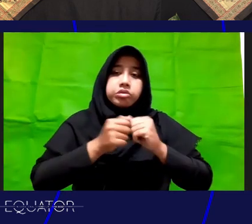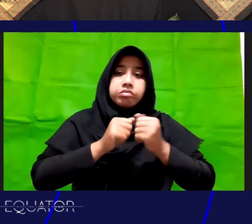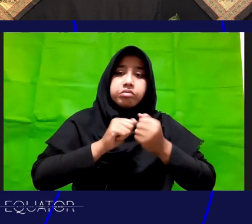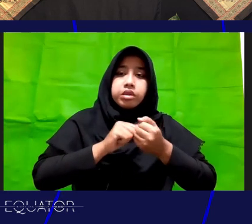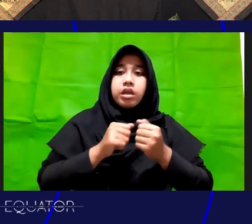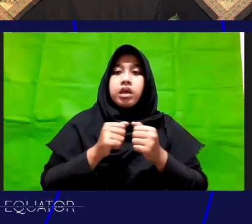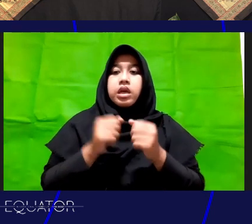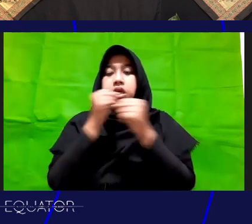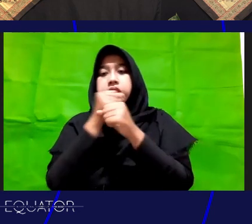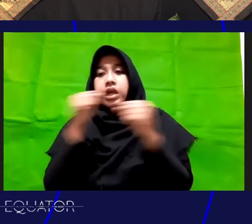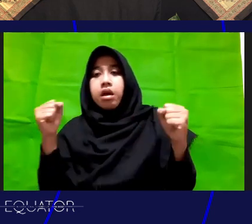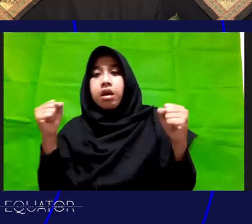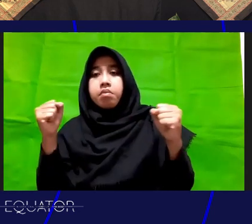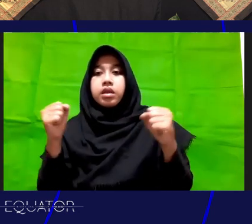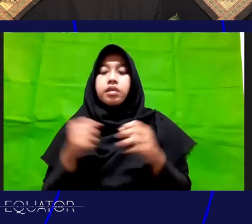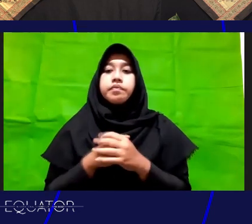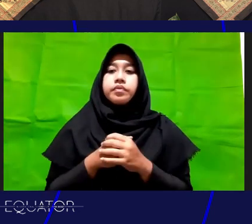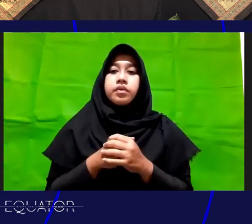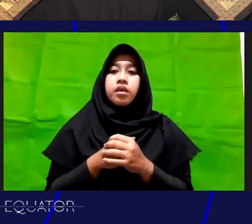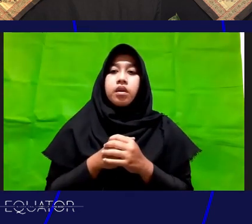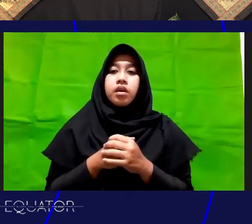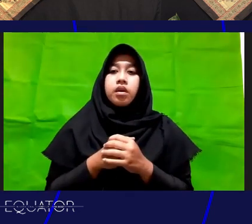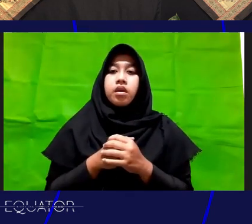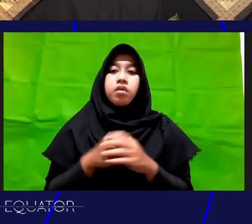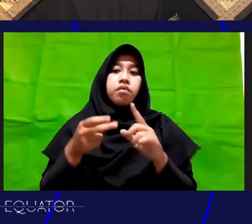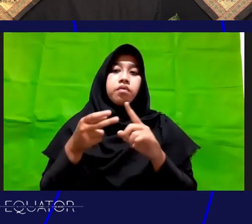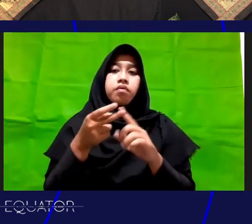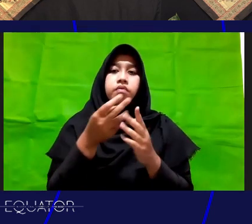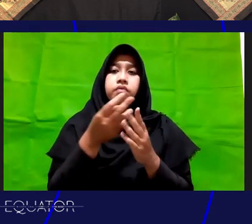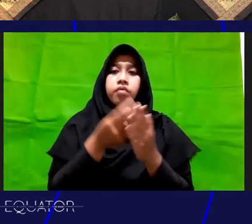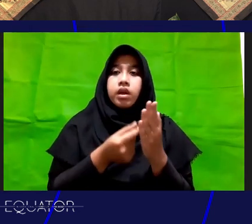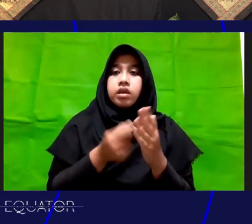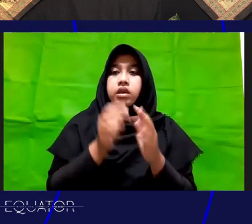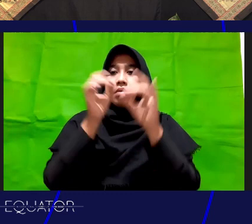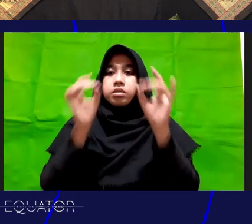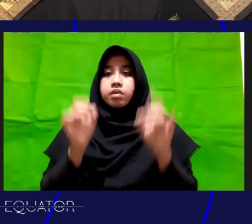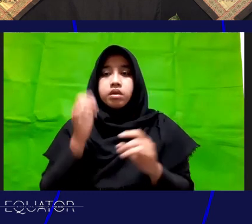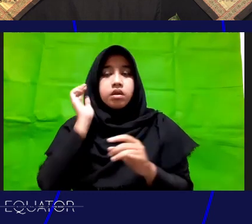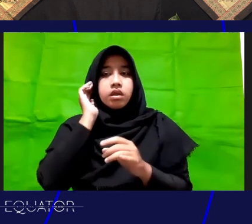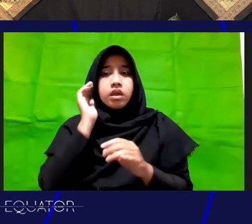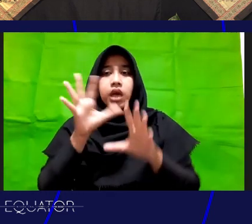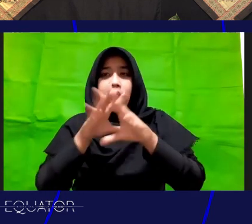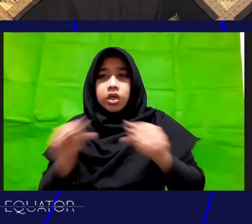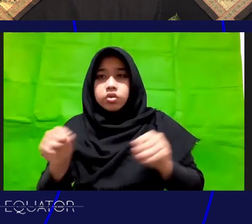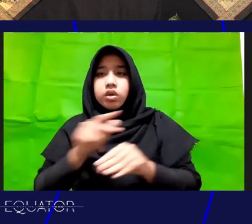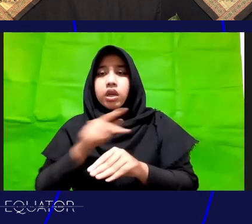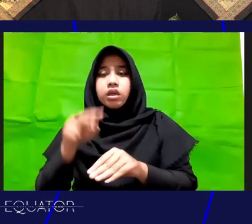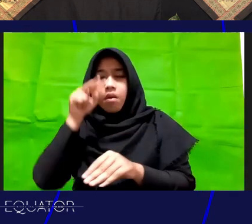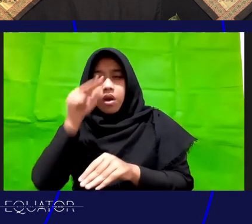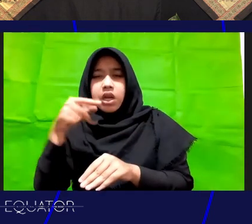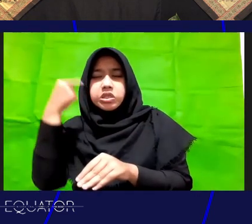keselamatan, injustice, violence, dan berbagai macam kehancuran yang kita saksikan hampir setiap hari di